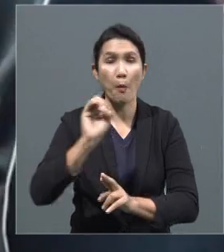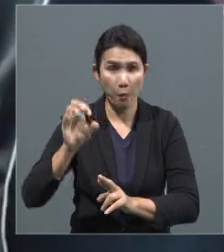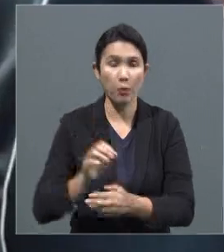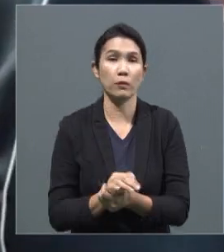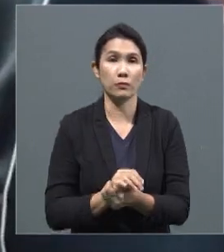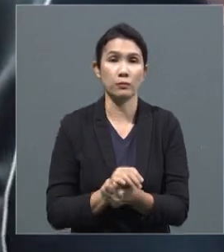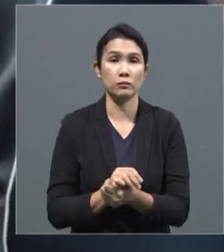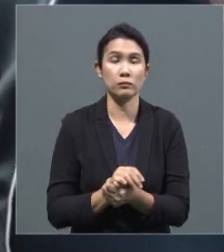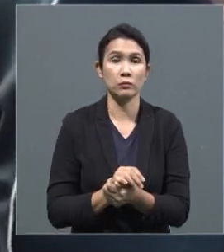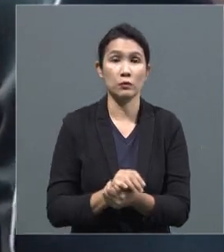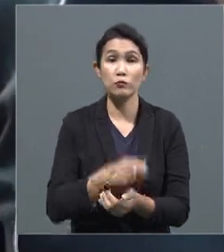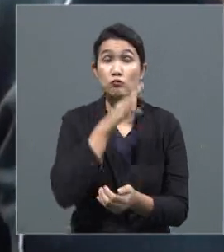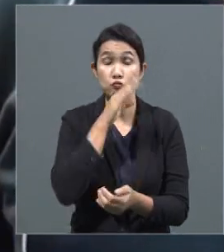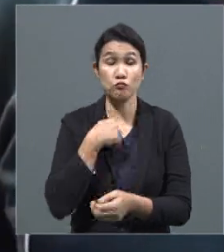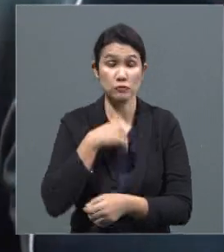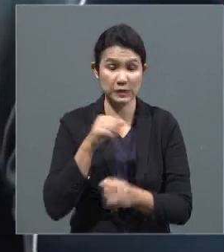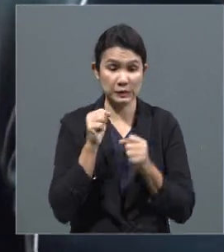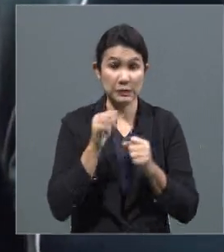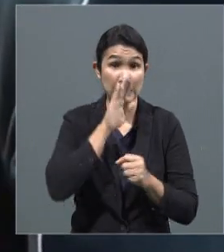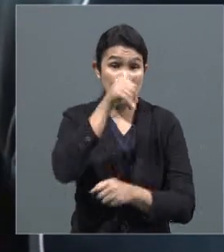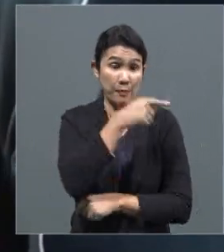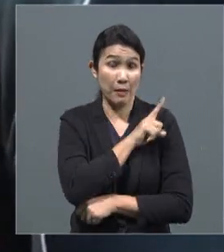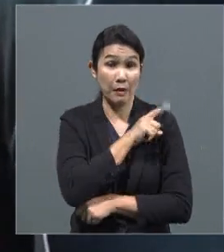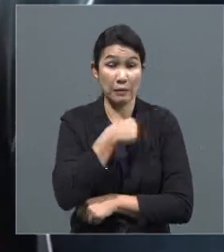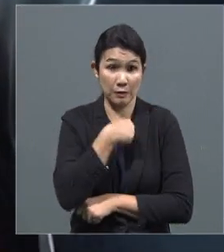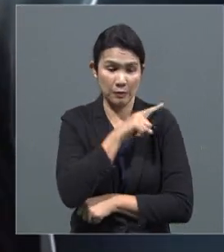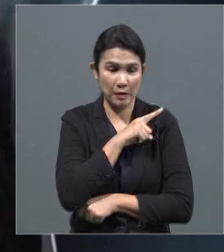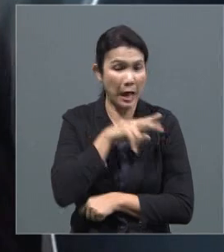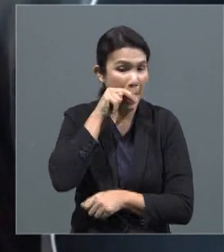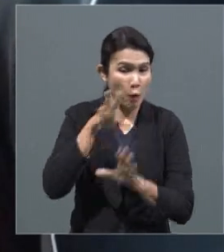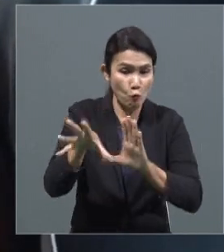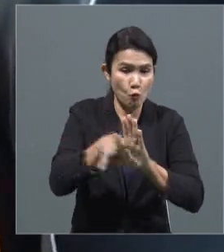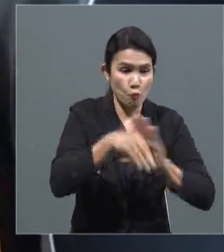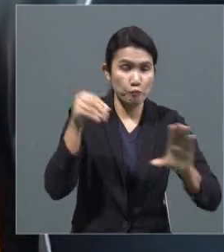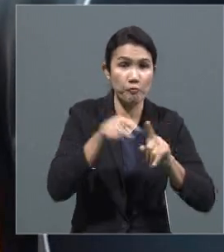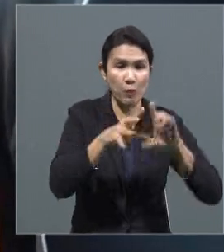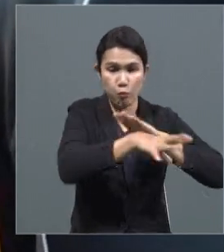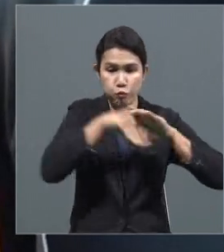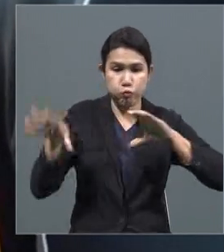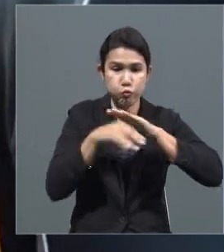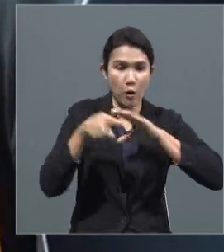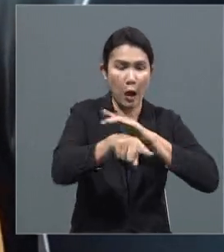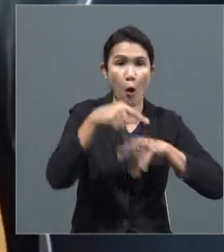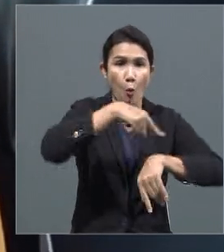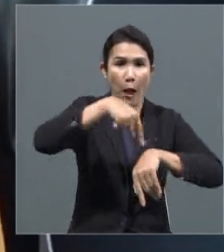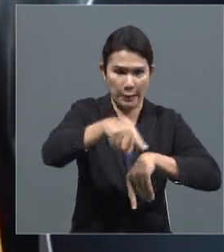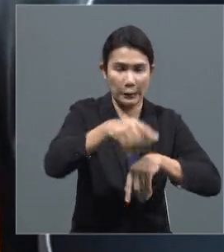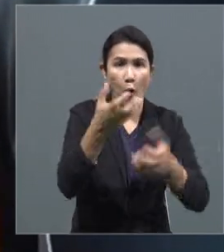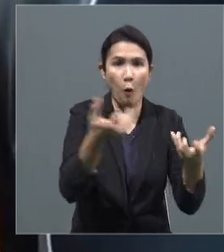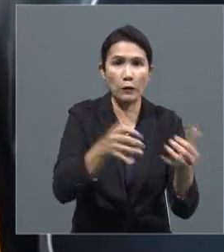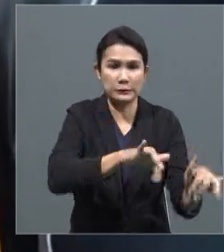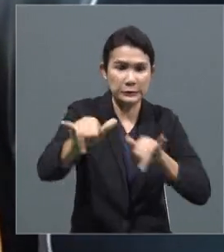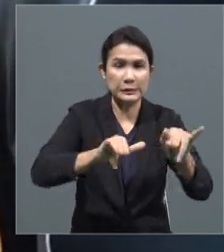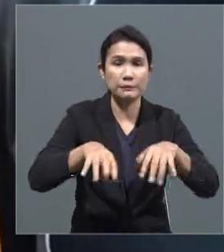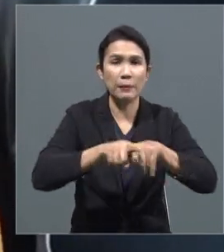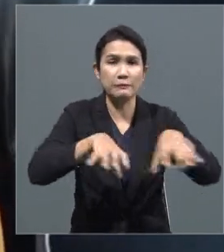าเทศบาลเมืองน่านพยายามสูบน้ำออกเพื่อประคองไว้ให้พี่น้องประชาชนได้มีโอกาสเก็บของมีเวลาพอสำหรับ